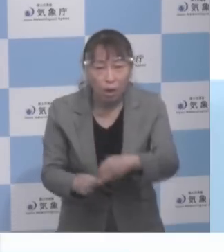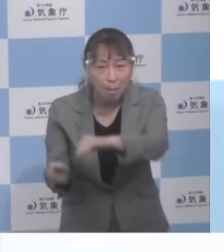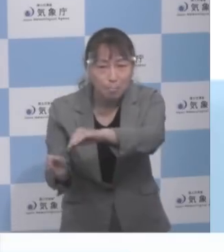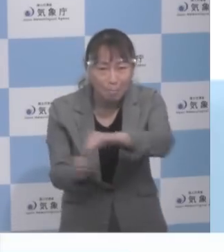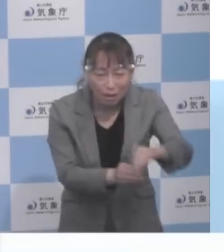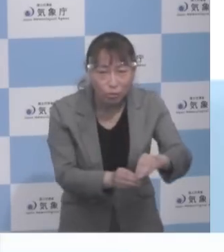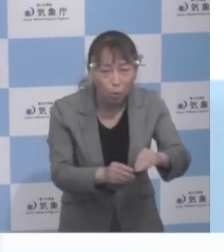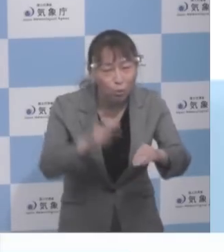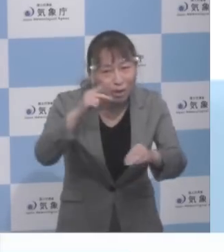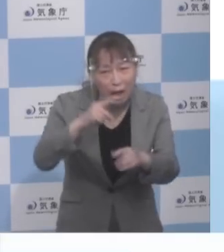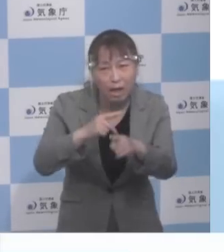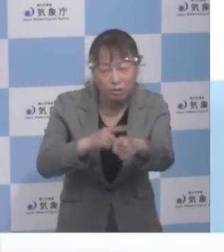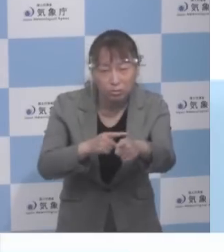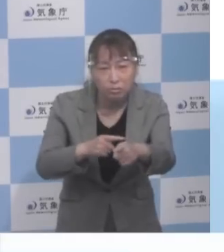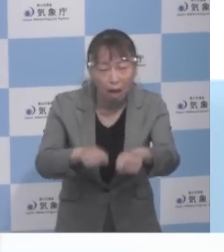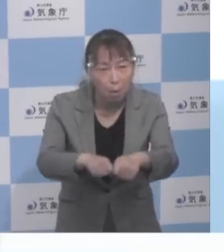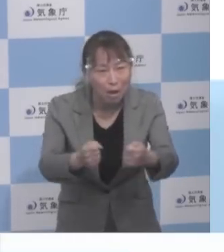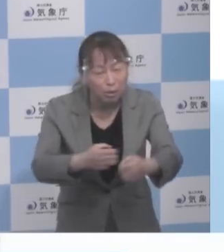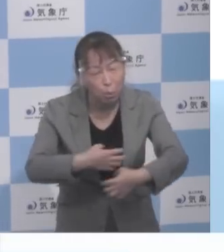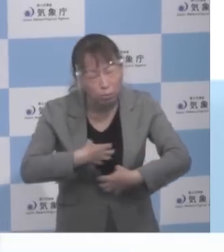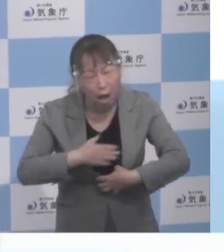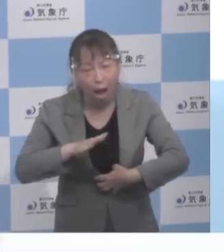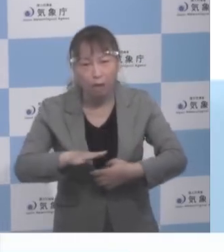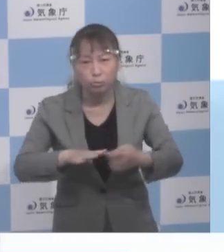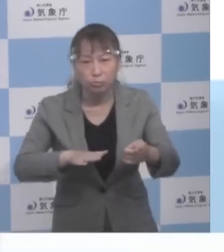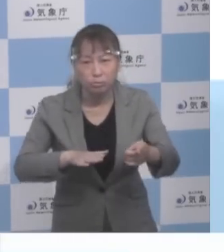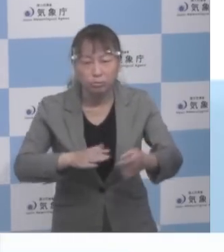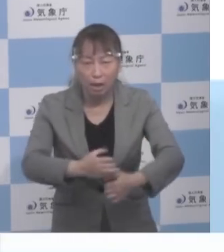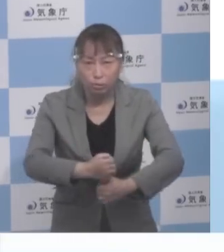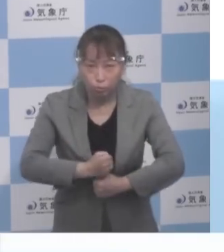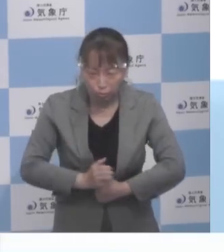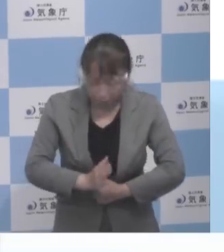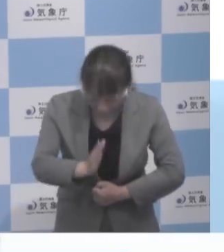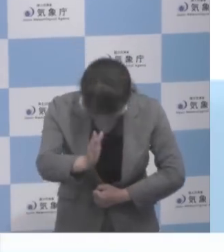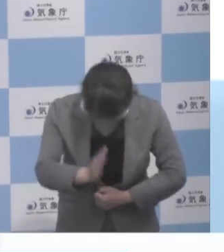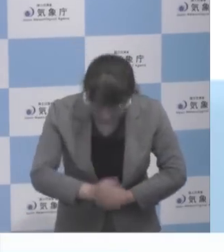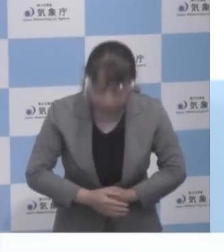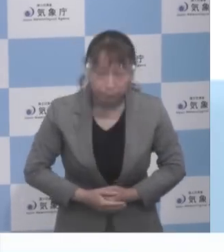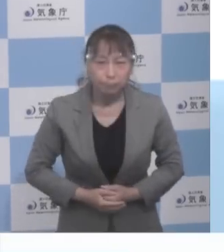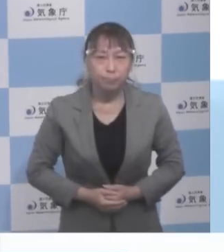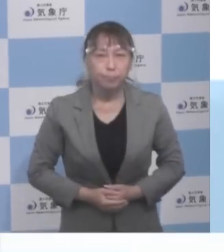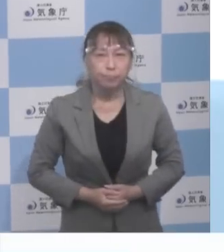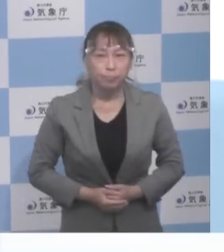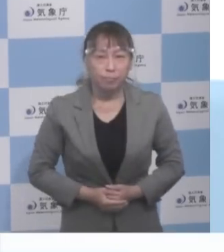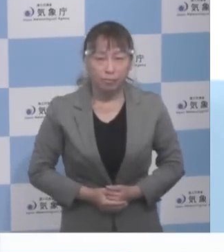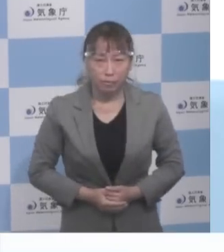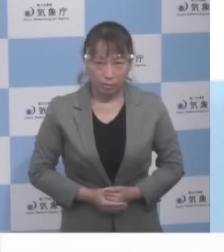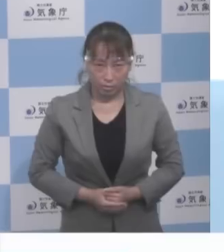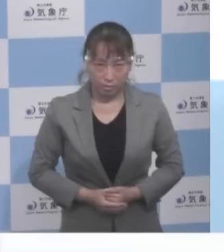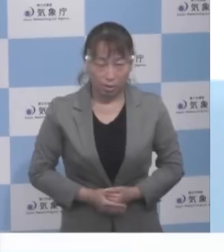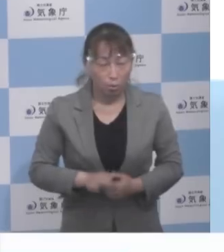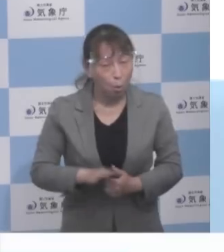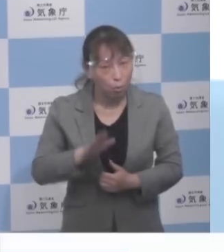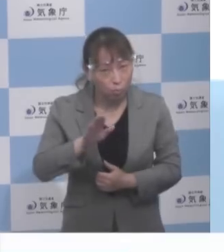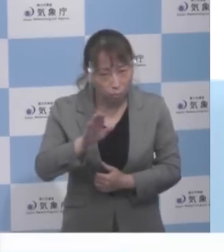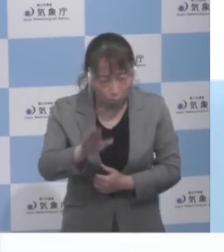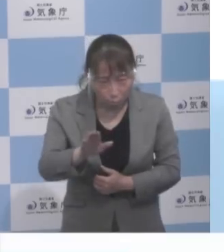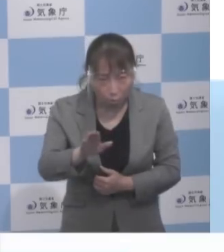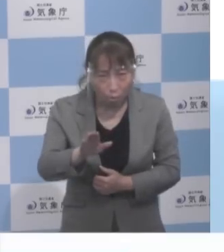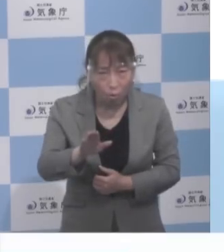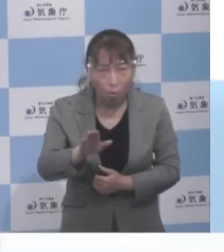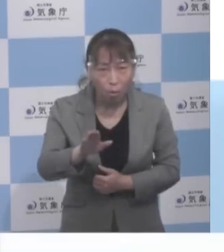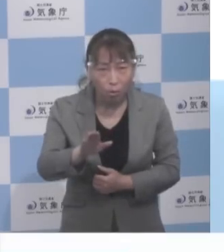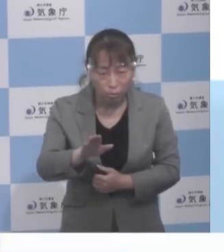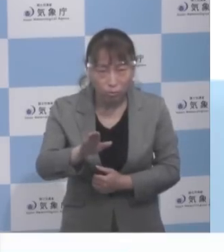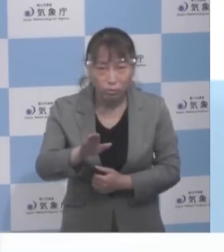がありますので、注意をしてください。なお今後の降灰状